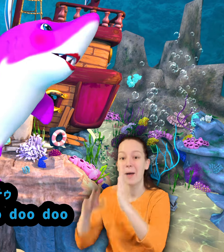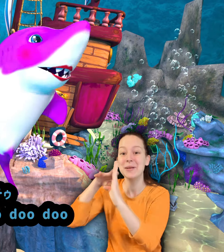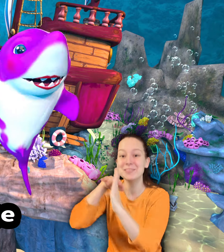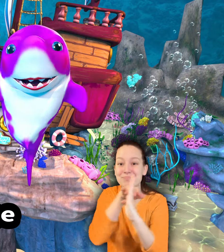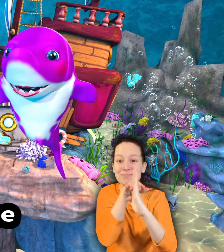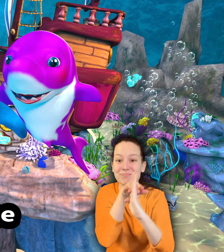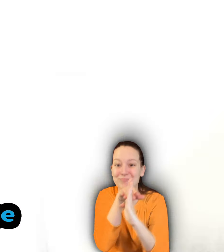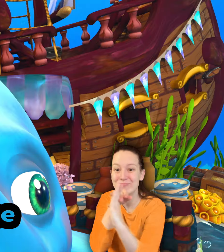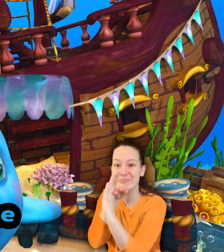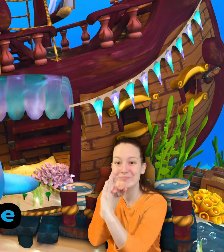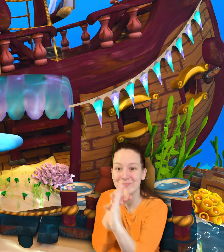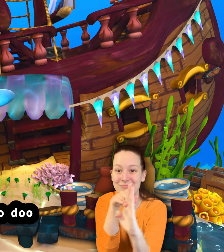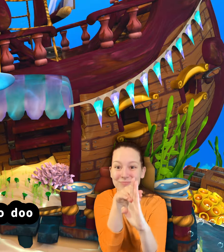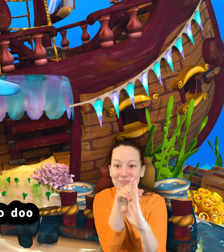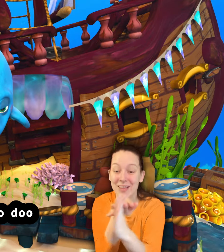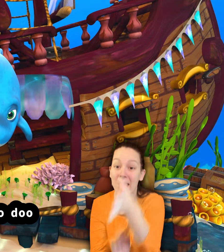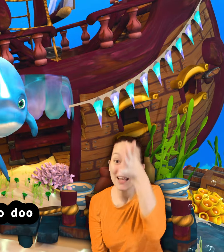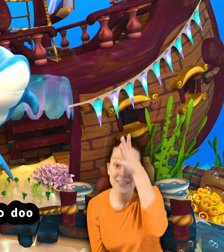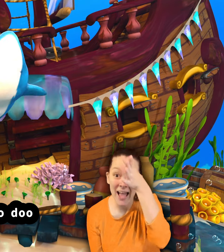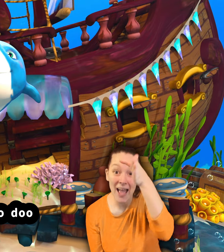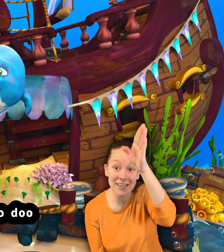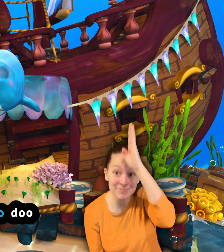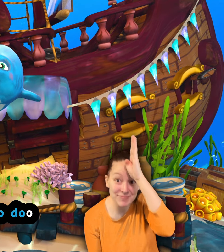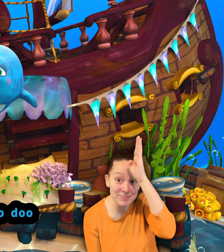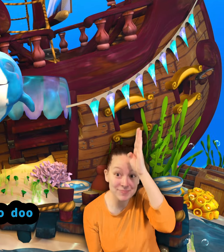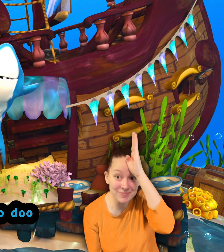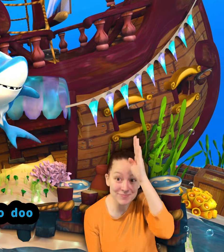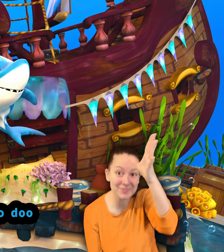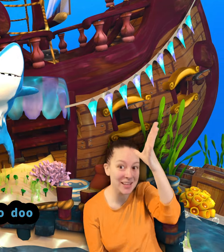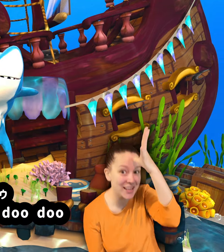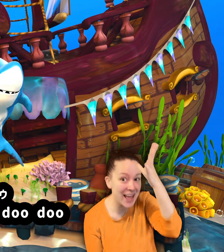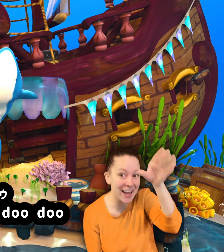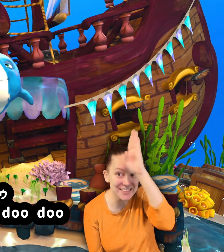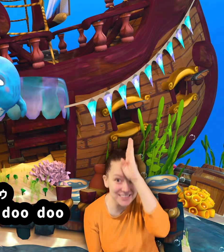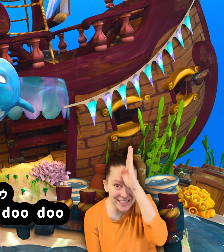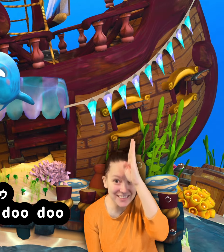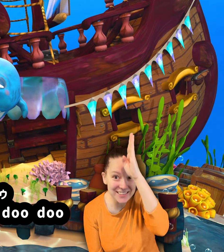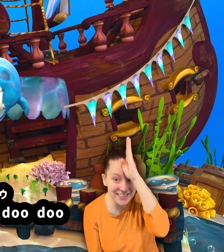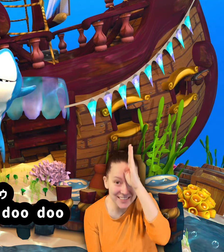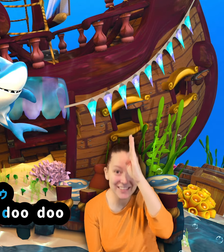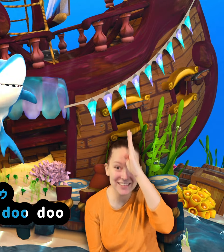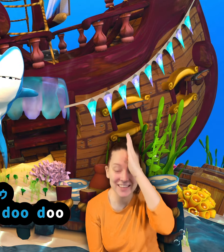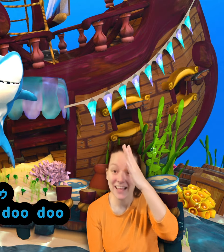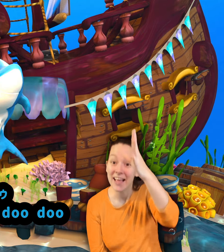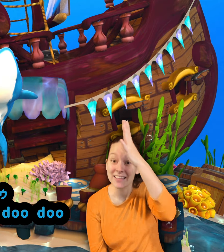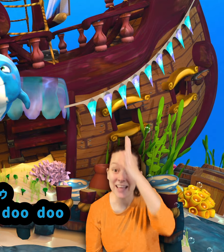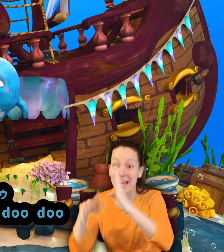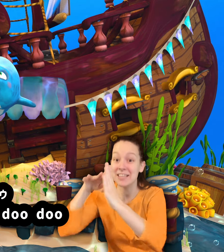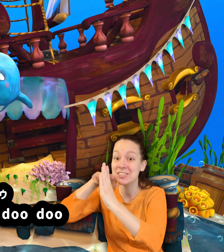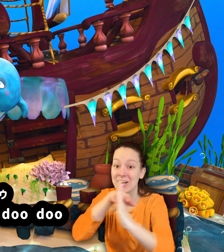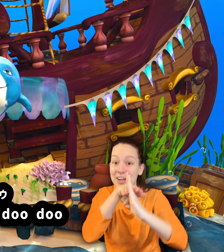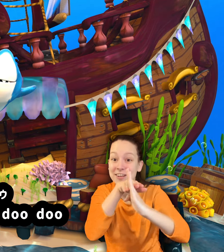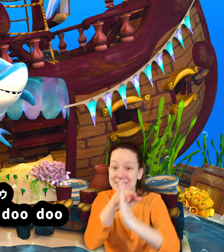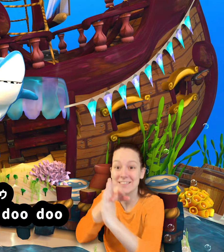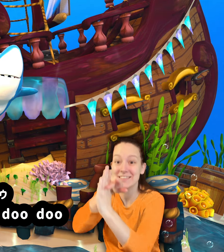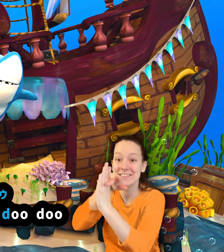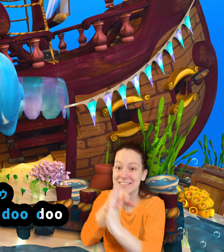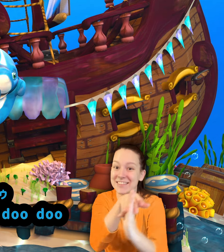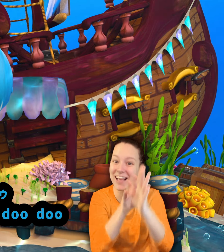ザメママザメパパザメパパザメ